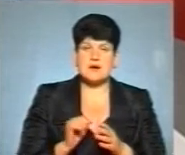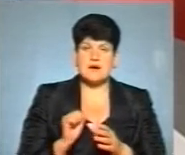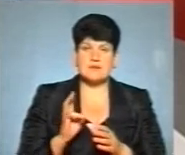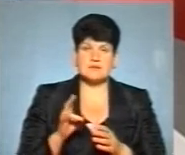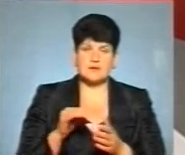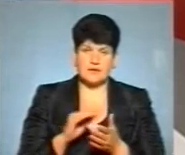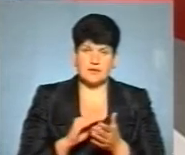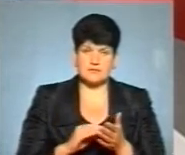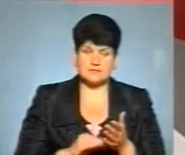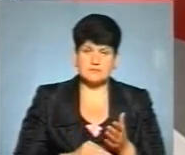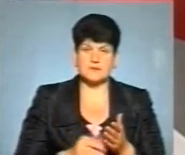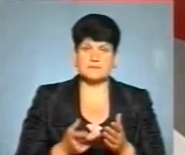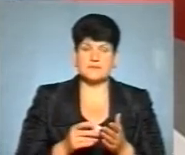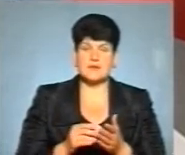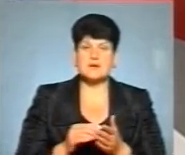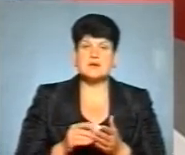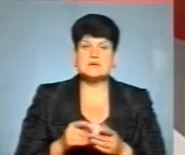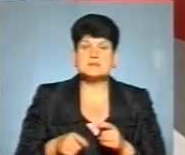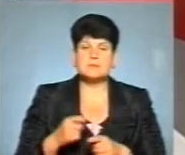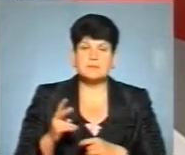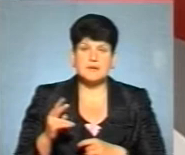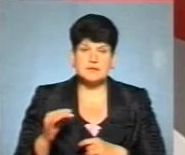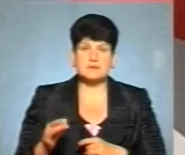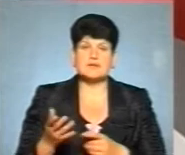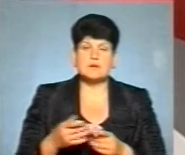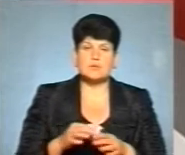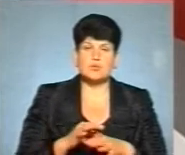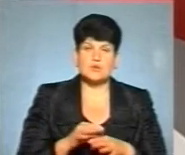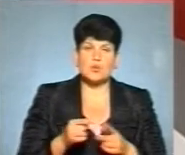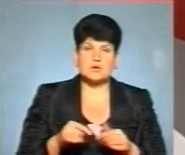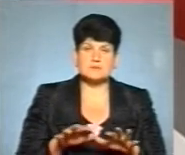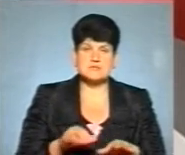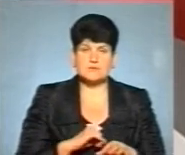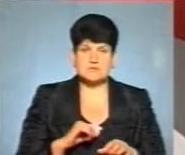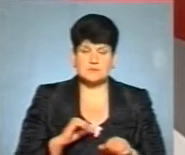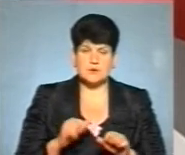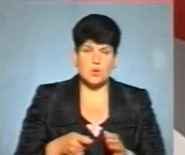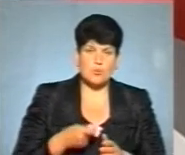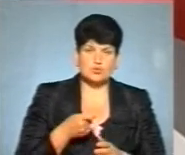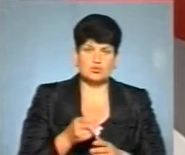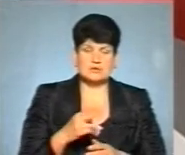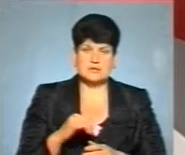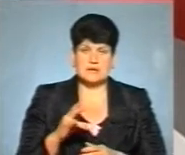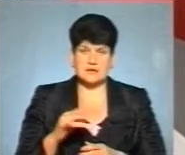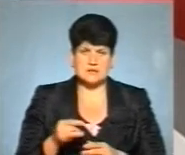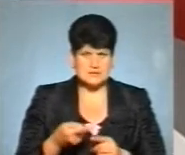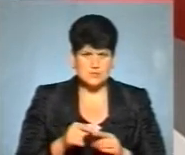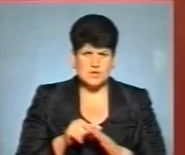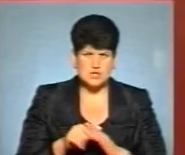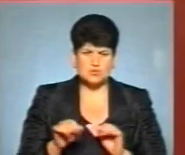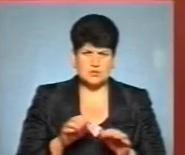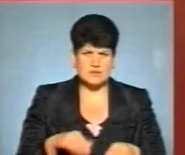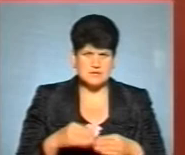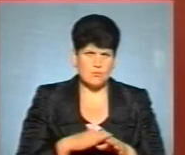Актування збитків, які проводять органи місцевого самоврядування і подають до нас ці дані. Чи означає це, що уряд виділить повну суму,